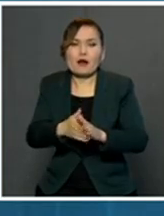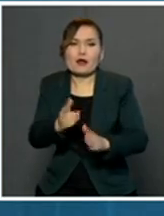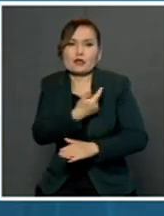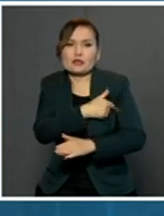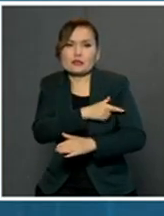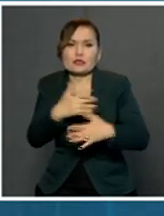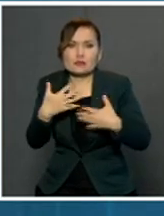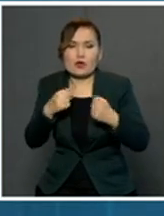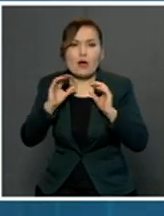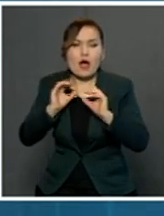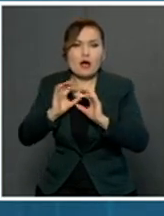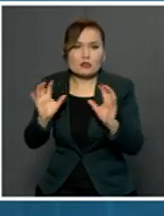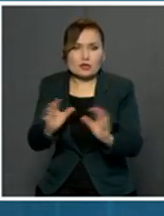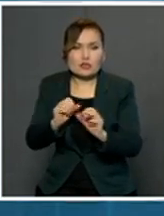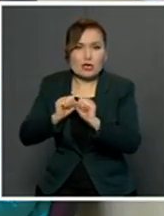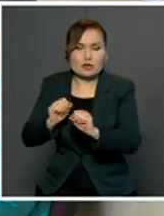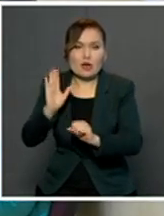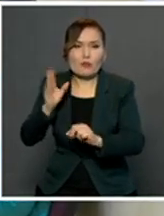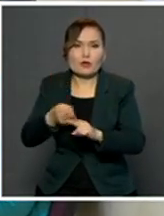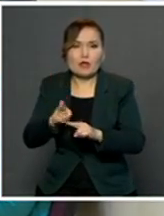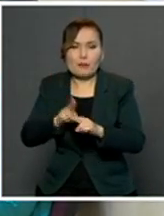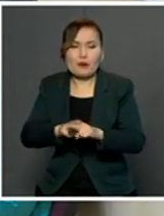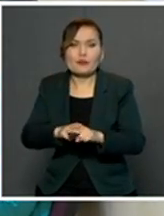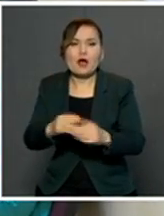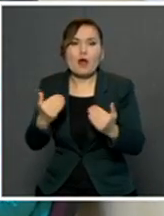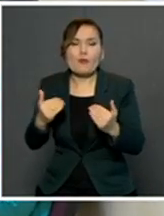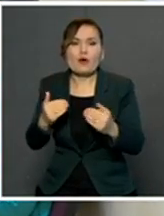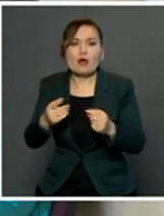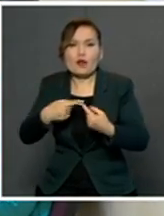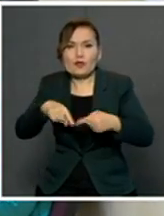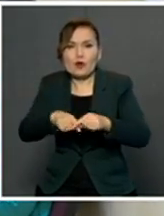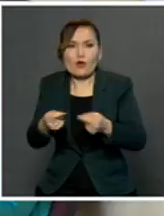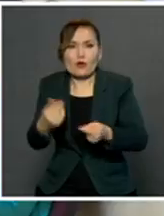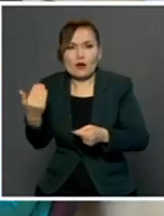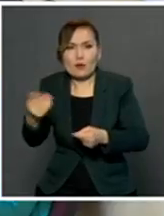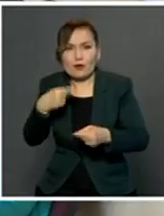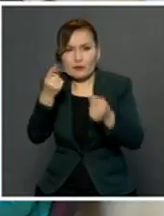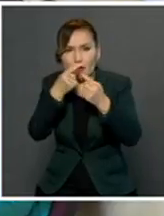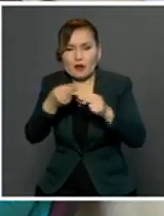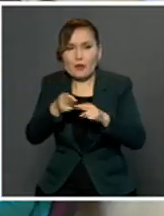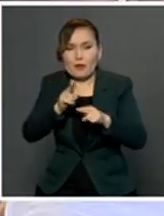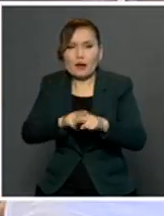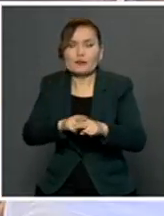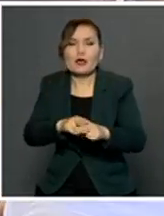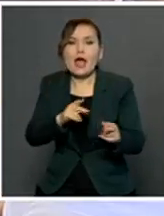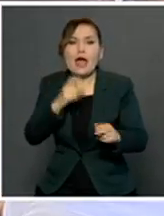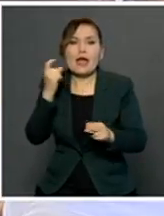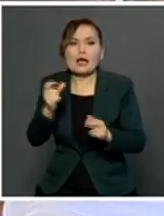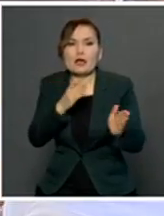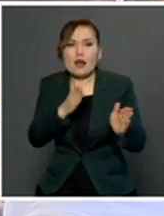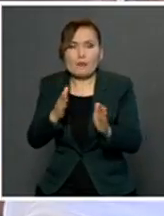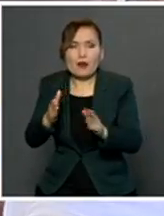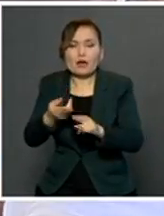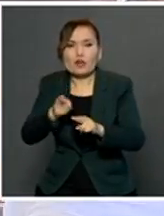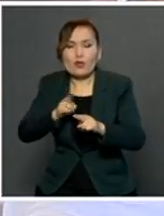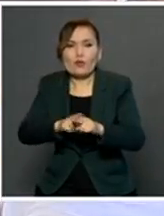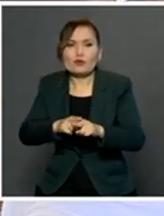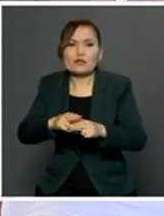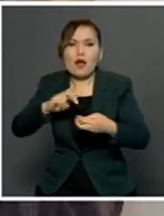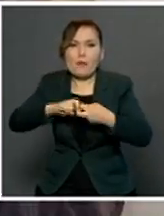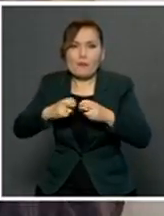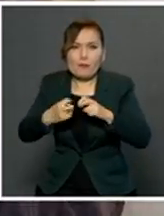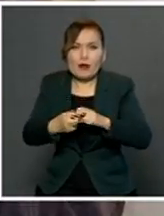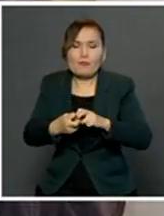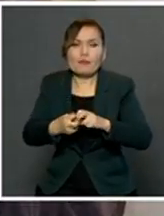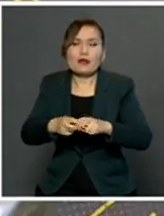болып есептеледі. Бұл жөнде қор төрағасы Айбатыр Жұмағұлов мәлімдеді. Айтуынша, қалыптасқан экономикалық жағдайға байланысты бұл